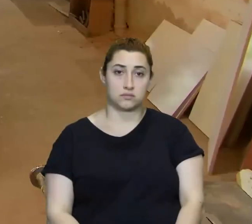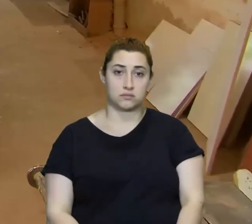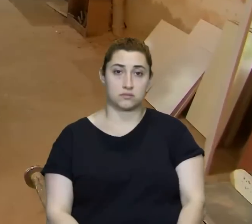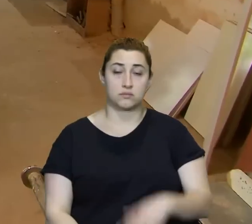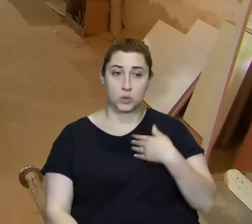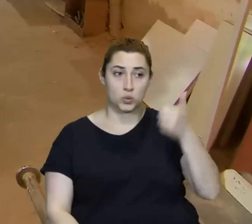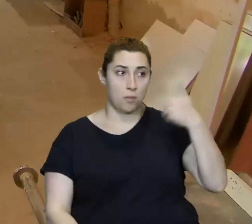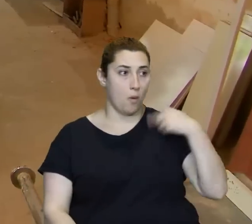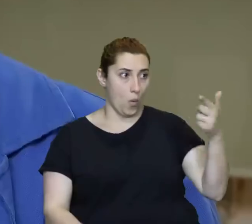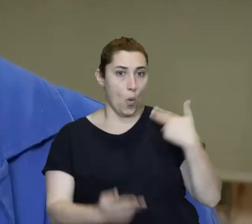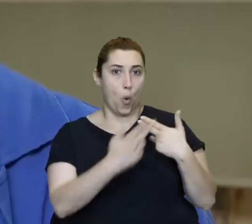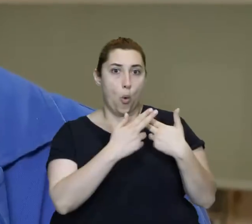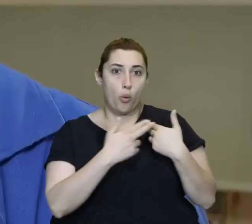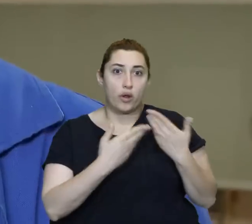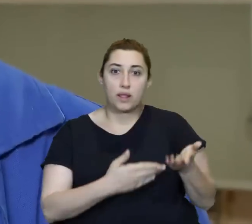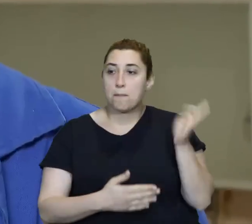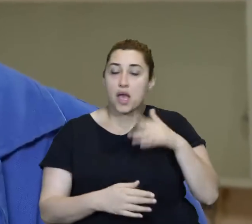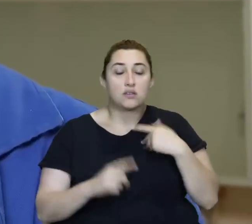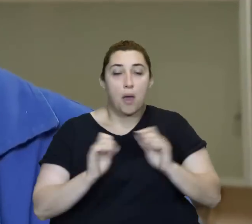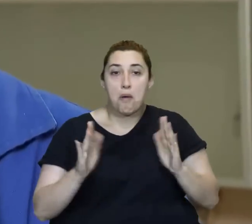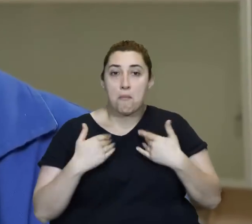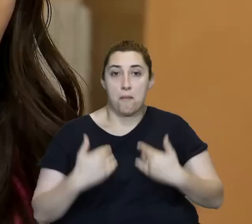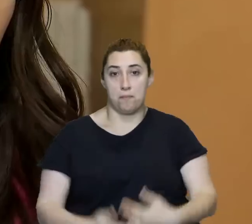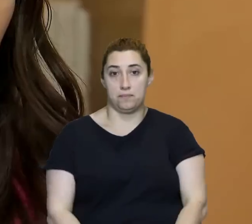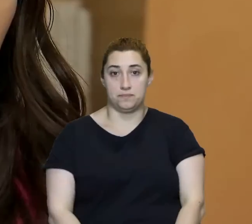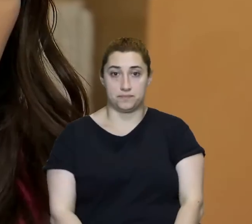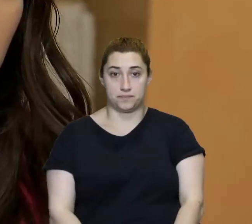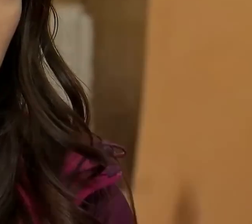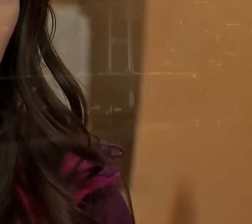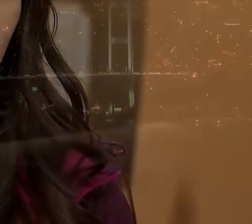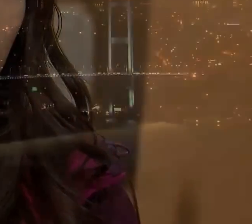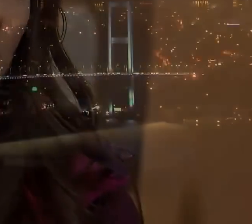Ben ustamdan böyle gördüm Yasemin. Başka türlü davranamam.